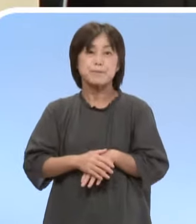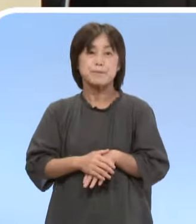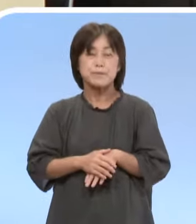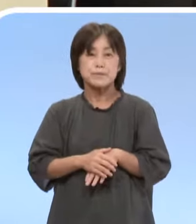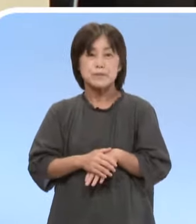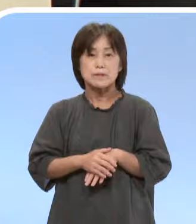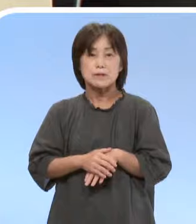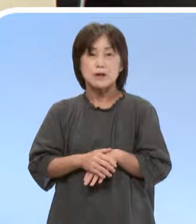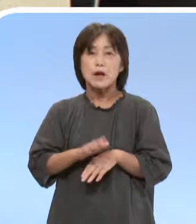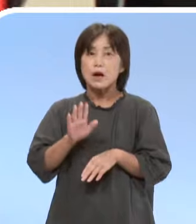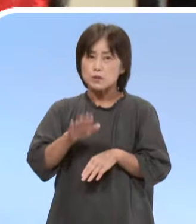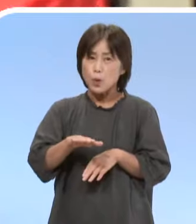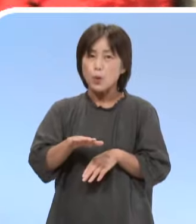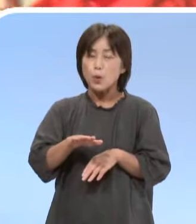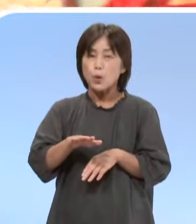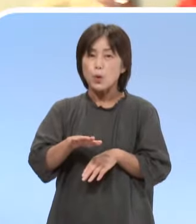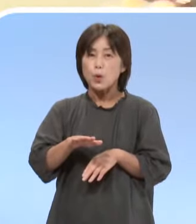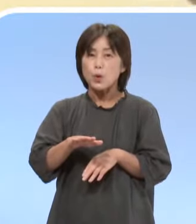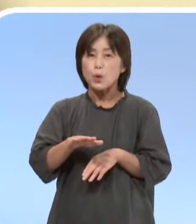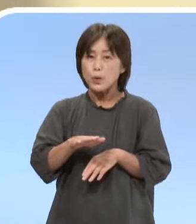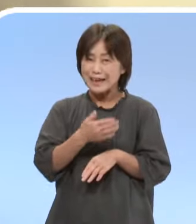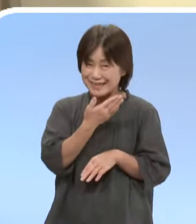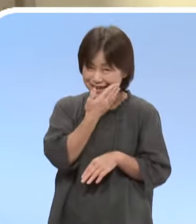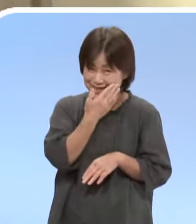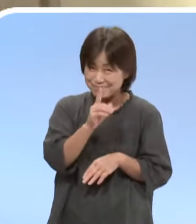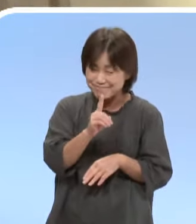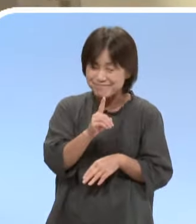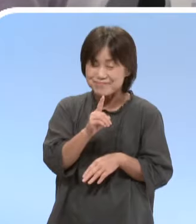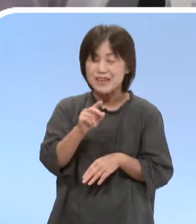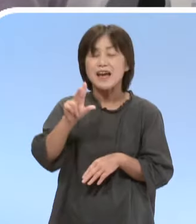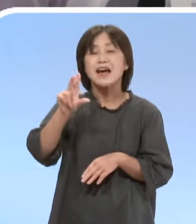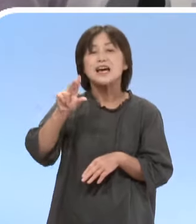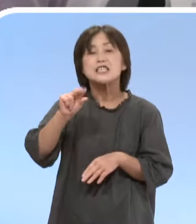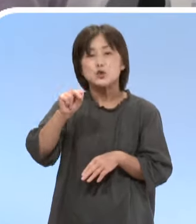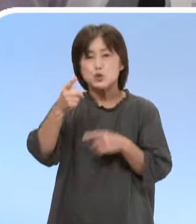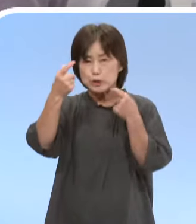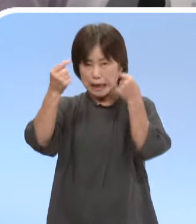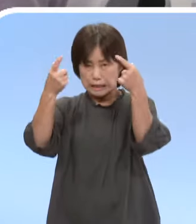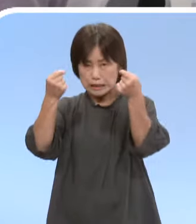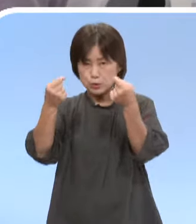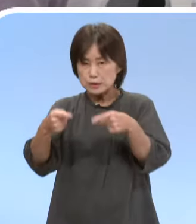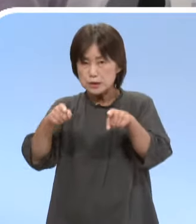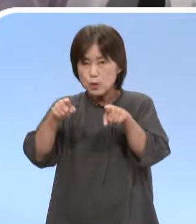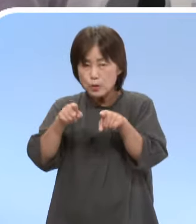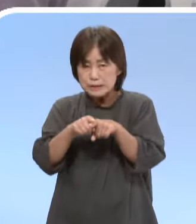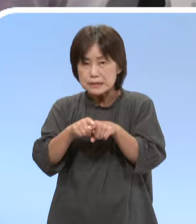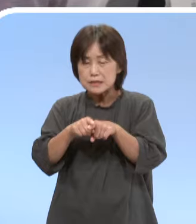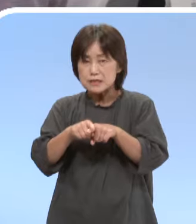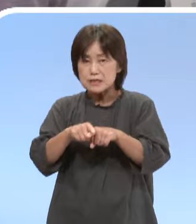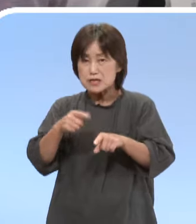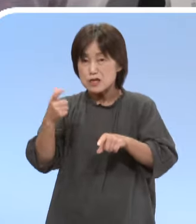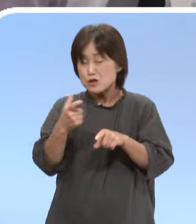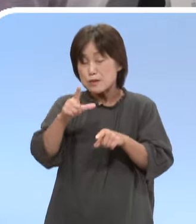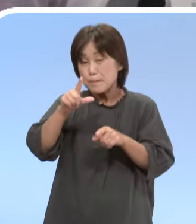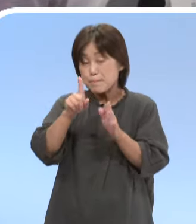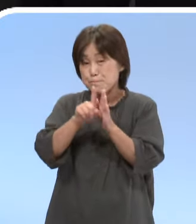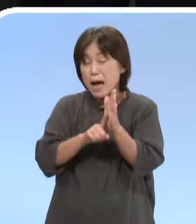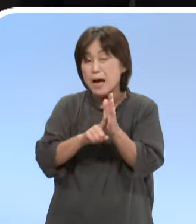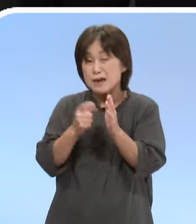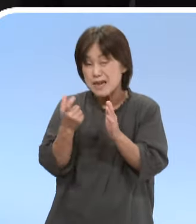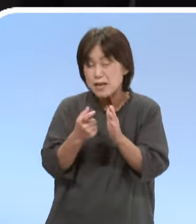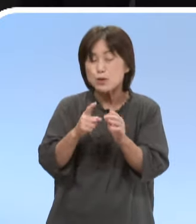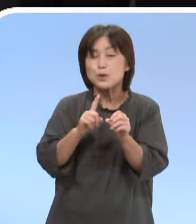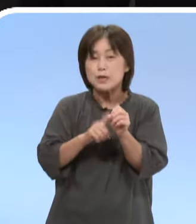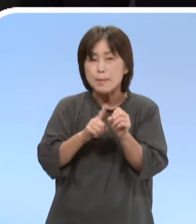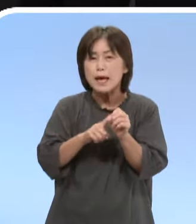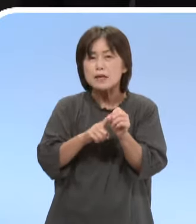い、まあ、あとはですね、ここが味噌なんですけど、岐阜大学さんと急速冷凍する際に究極の温